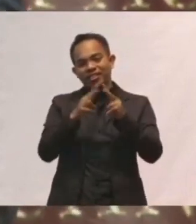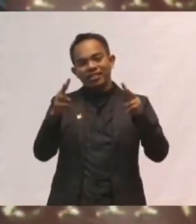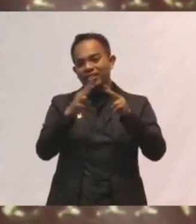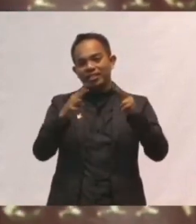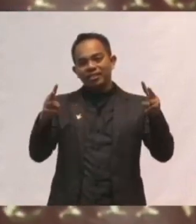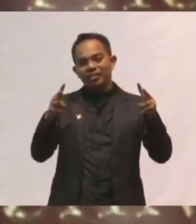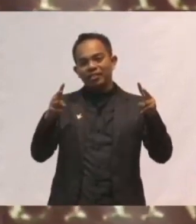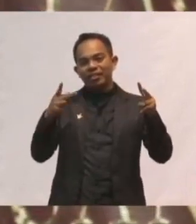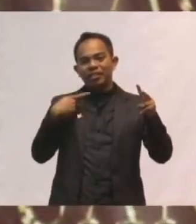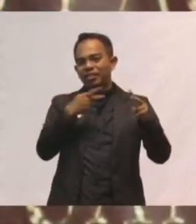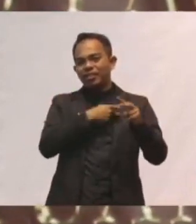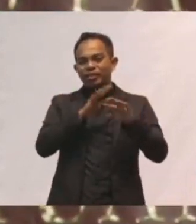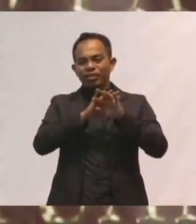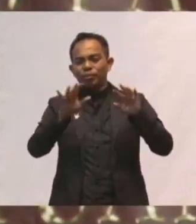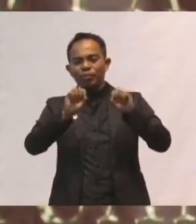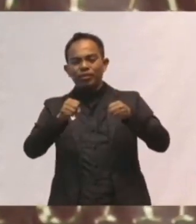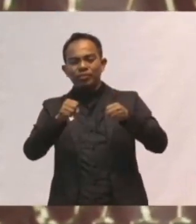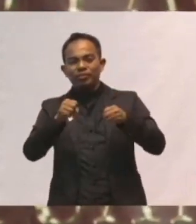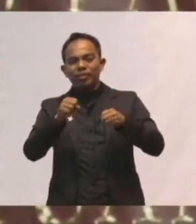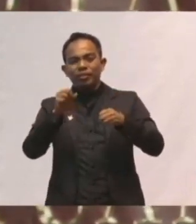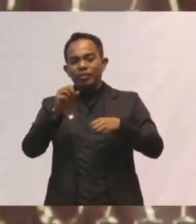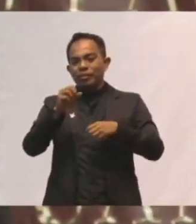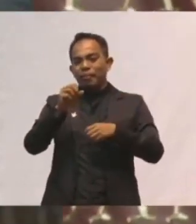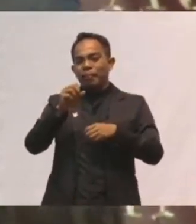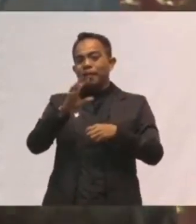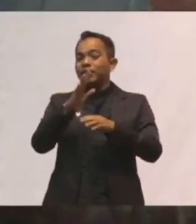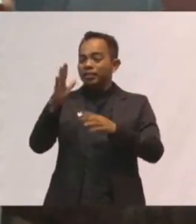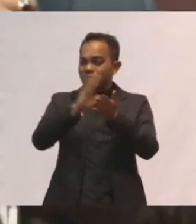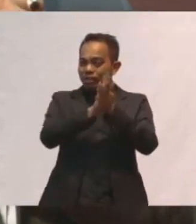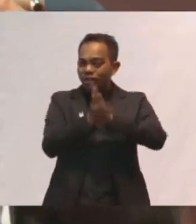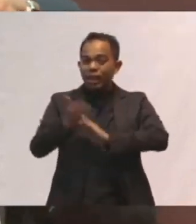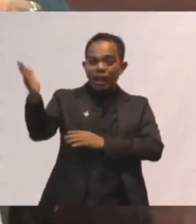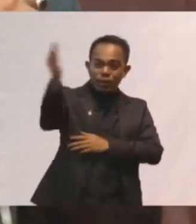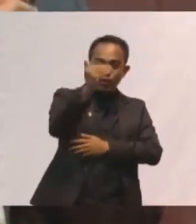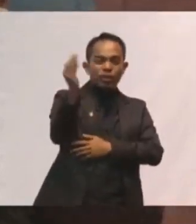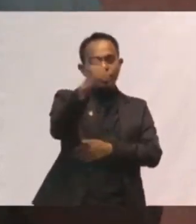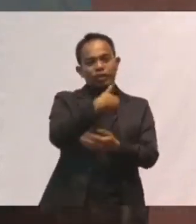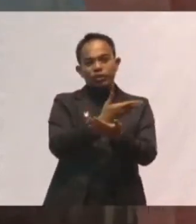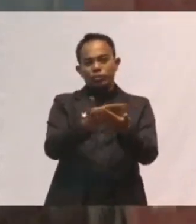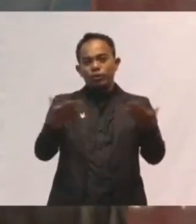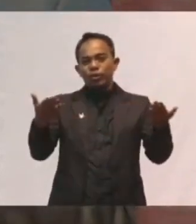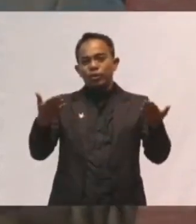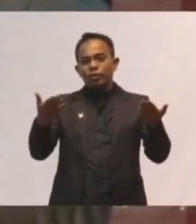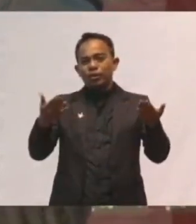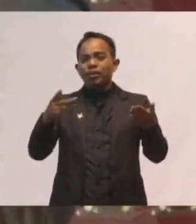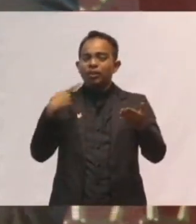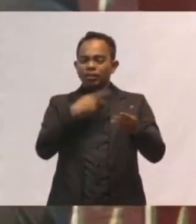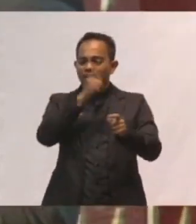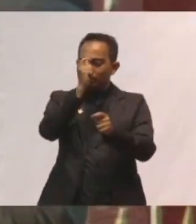tidak boleh ditakrifkan. Maka ayuhlah kita sama-sama tetap